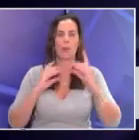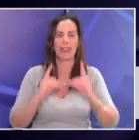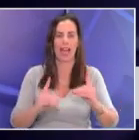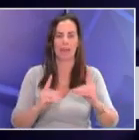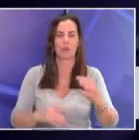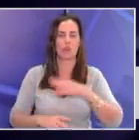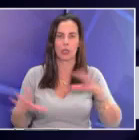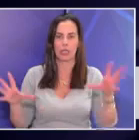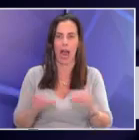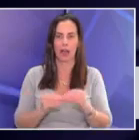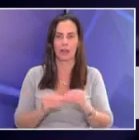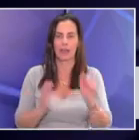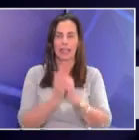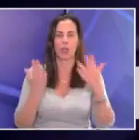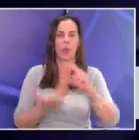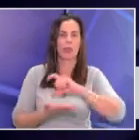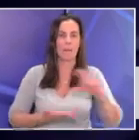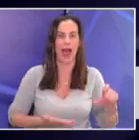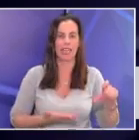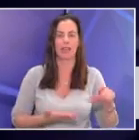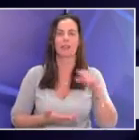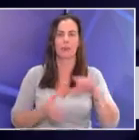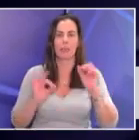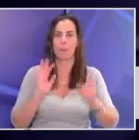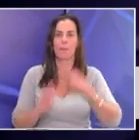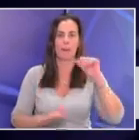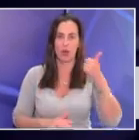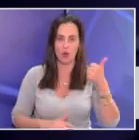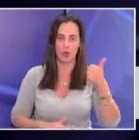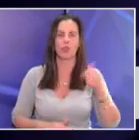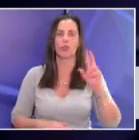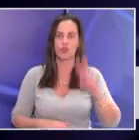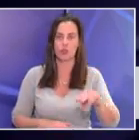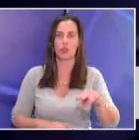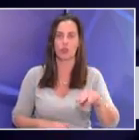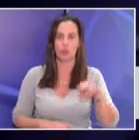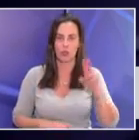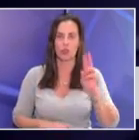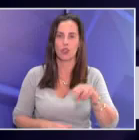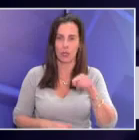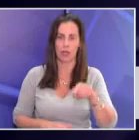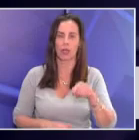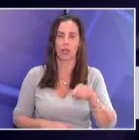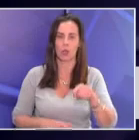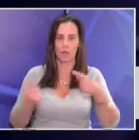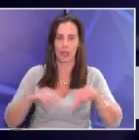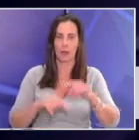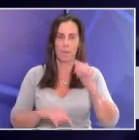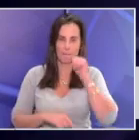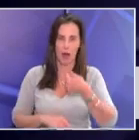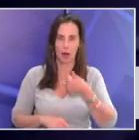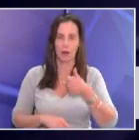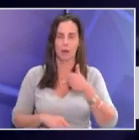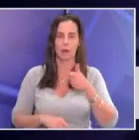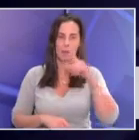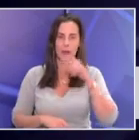בדרכים שלנו יחד עם עיתון דה מרקר, וזו בעצם הפעם הראשונה שמתקיימת כזו. מחר,